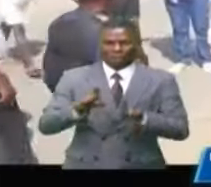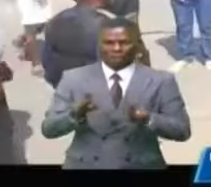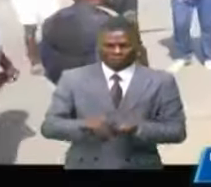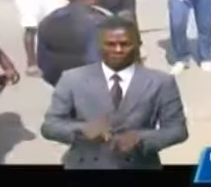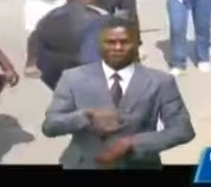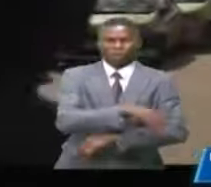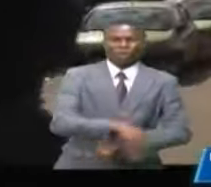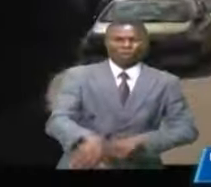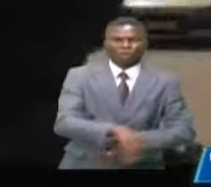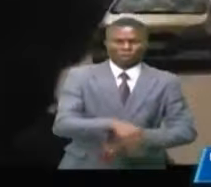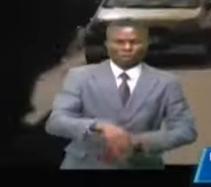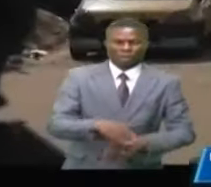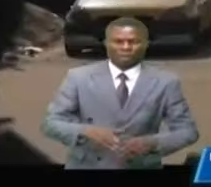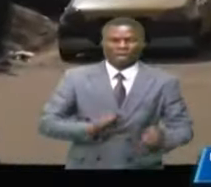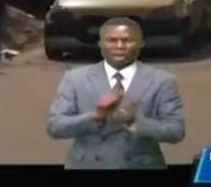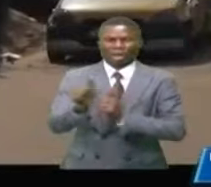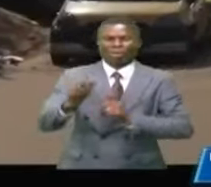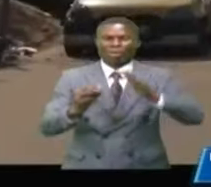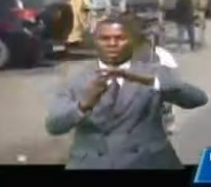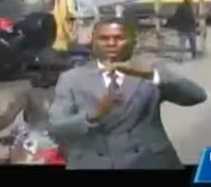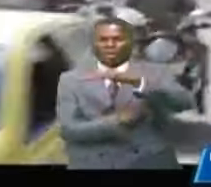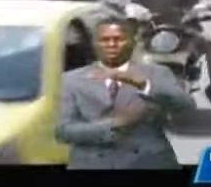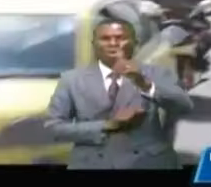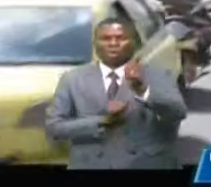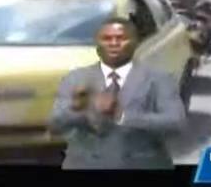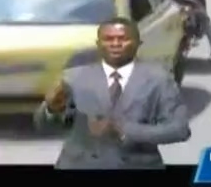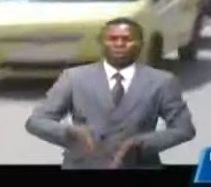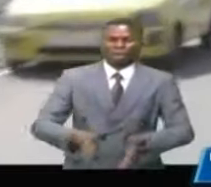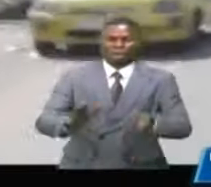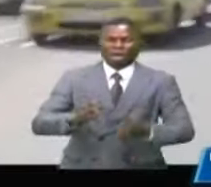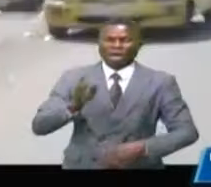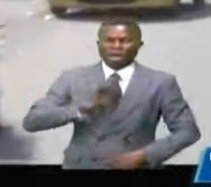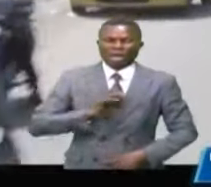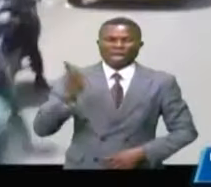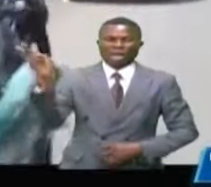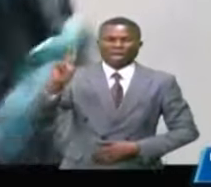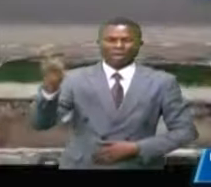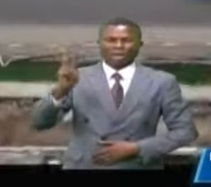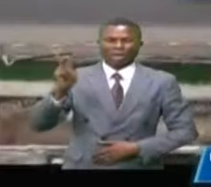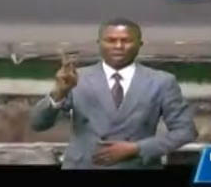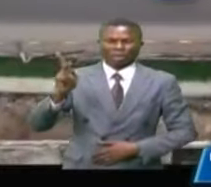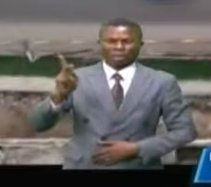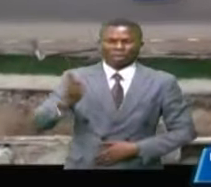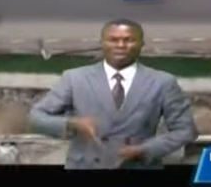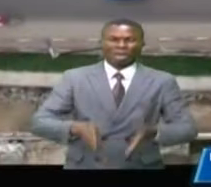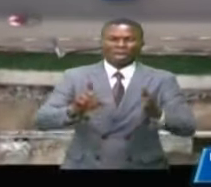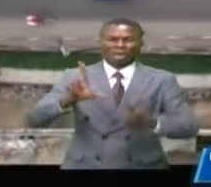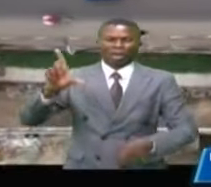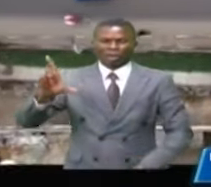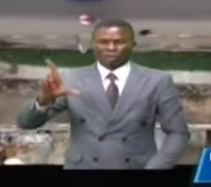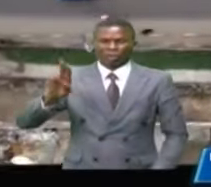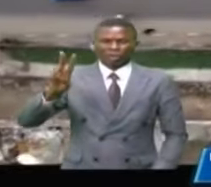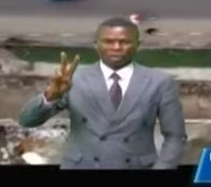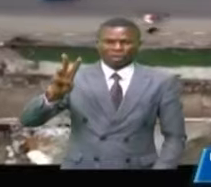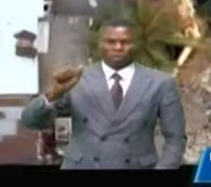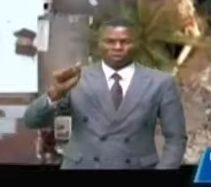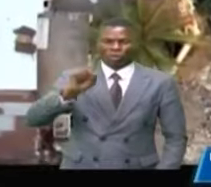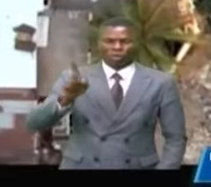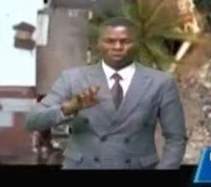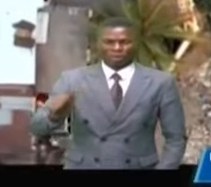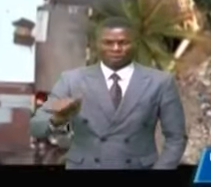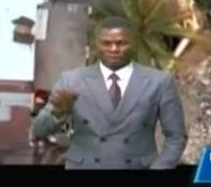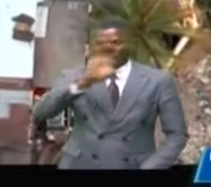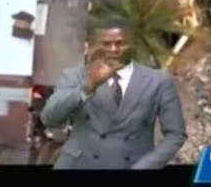en passant par le pont qui traverse la rivière Kalamu à la hauteur de l'avenue Luanza dans la commune de Makala.